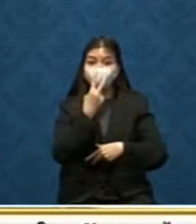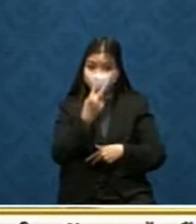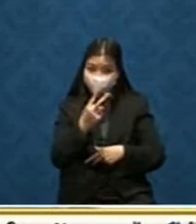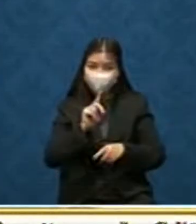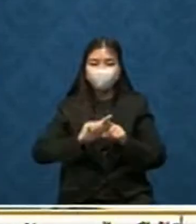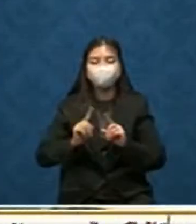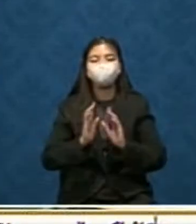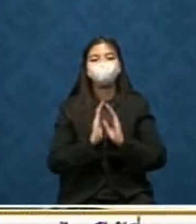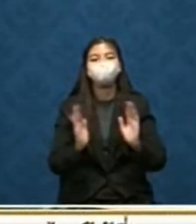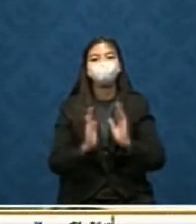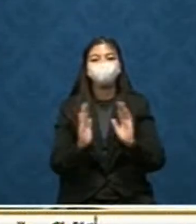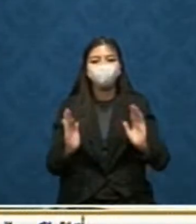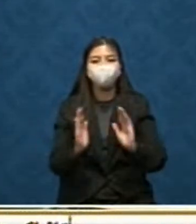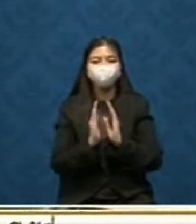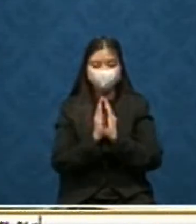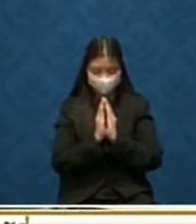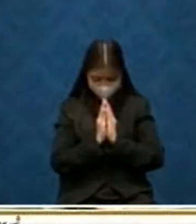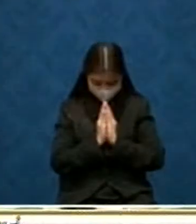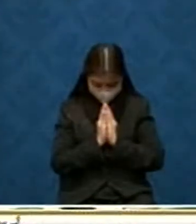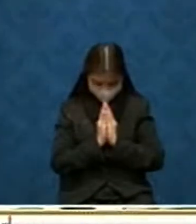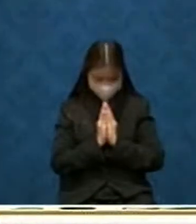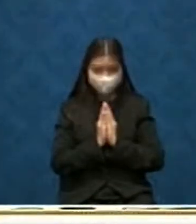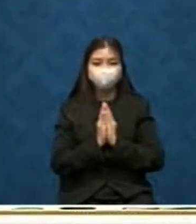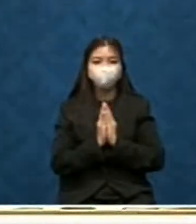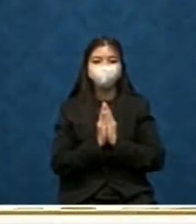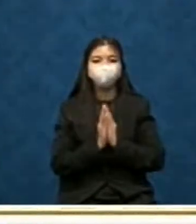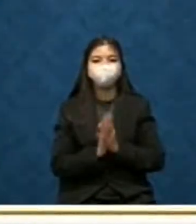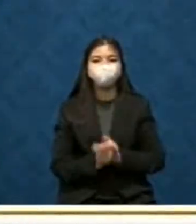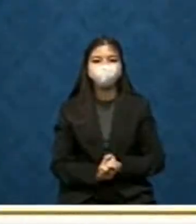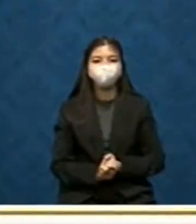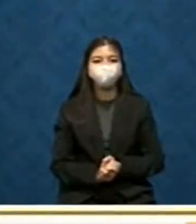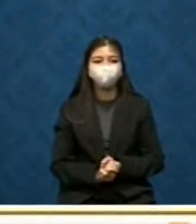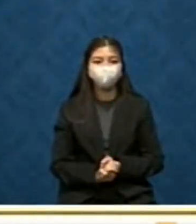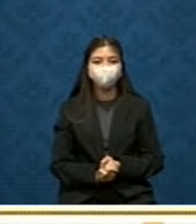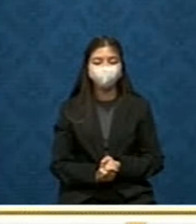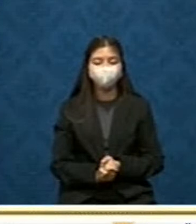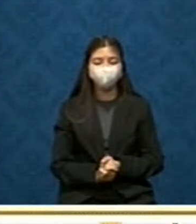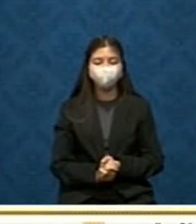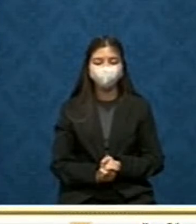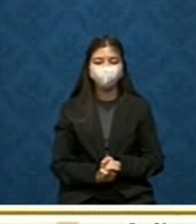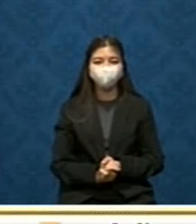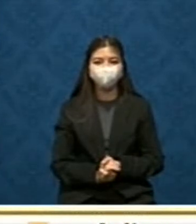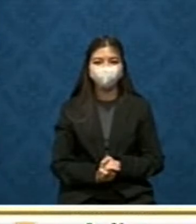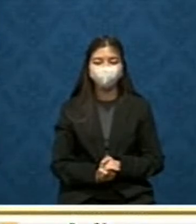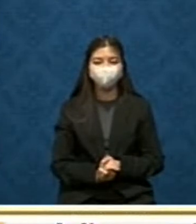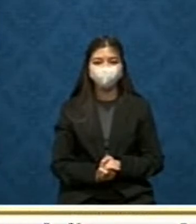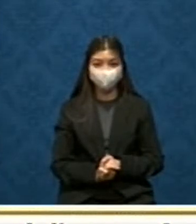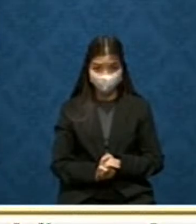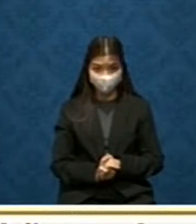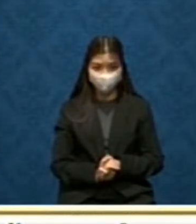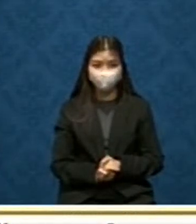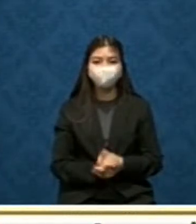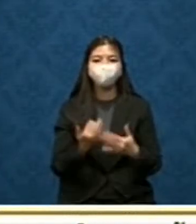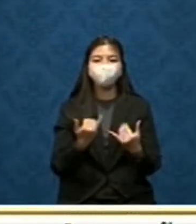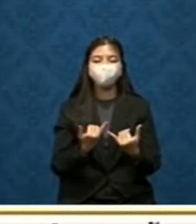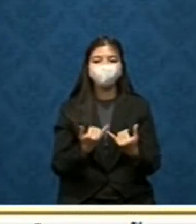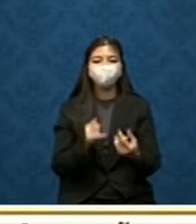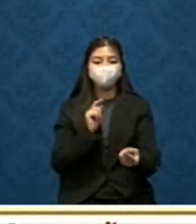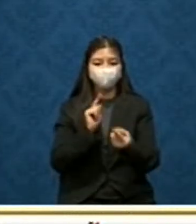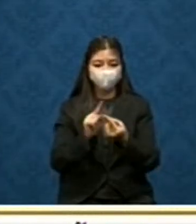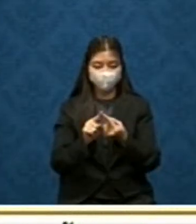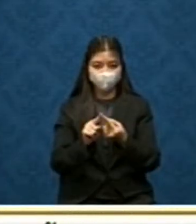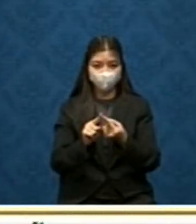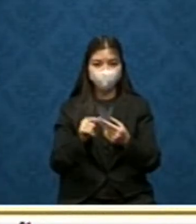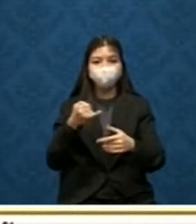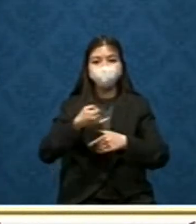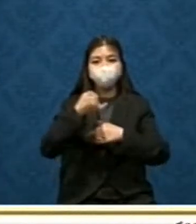คุณครับกับเป็นการจบการพิจารณายะติ